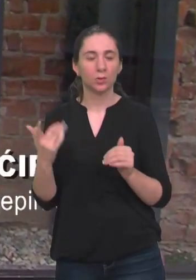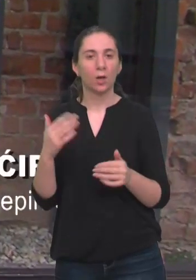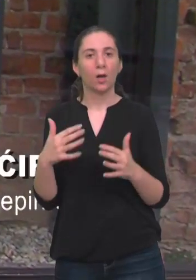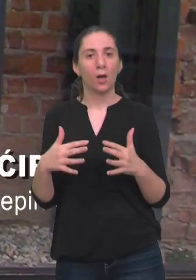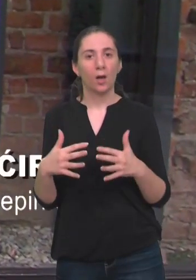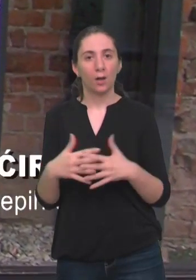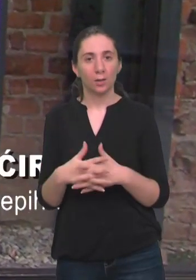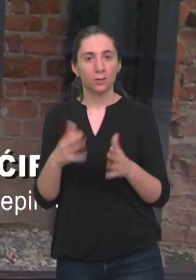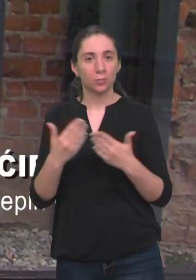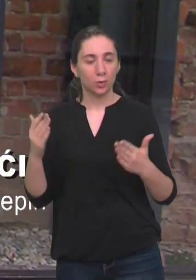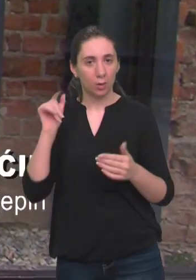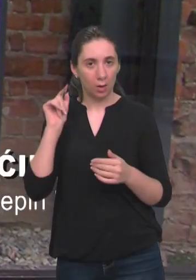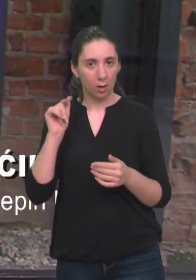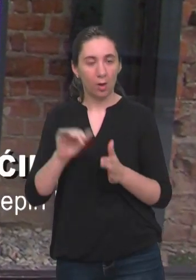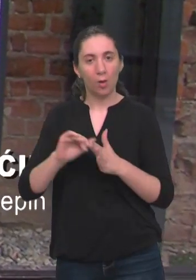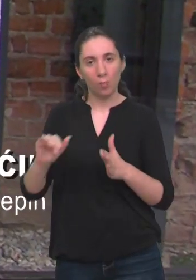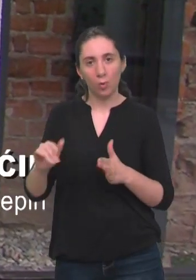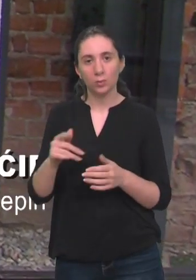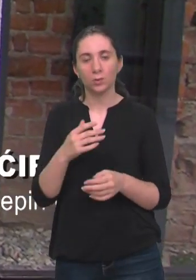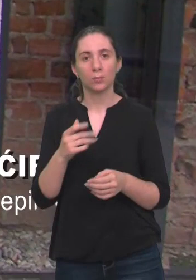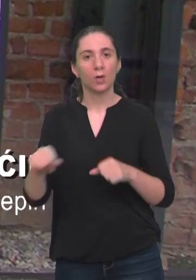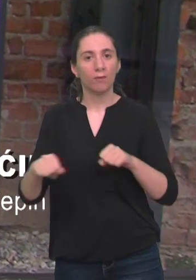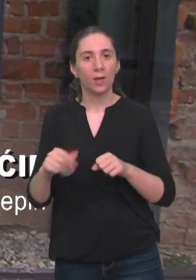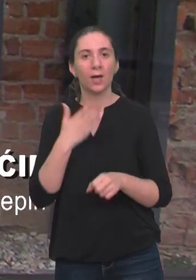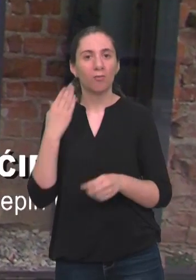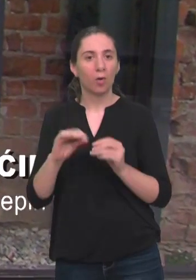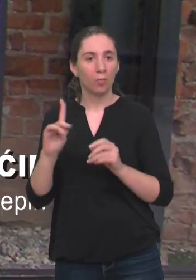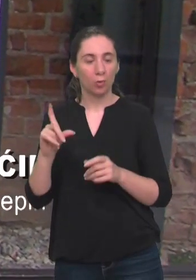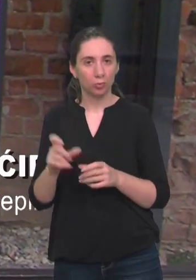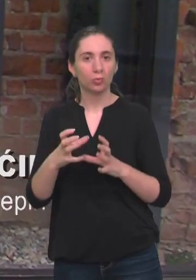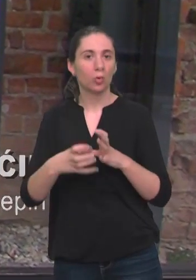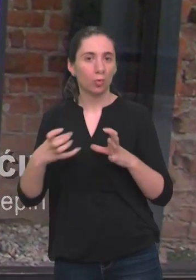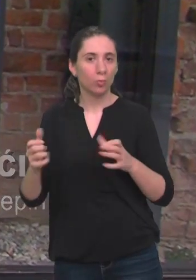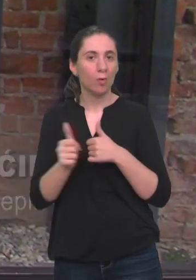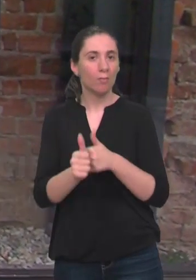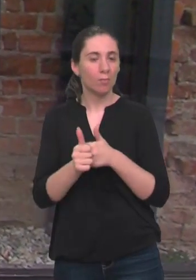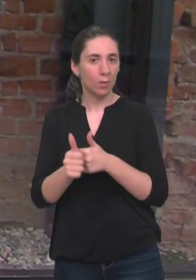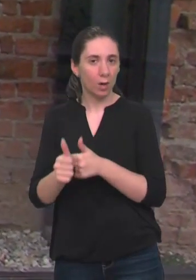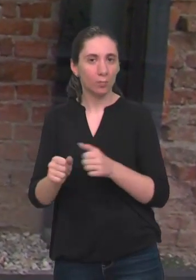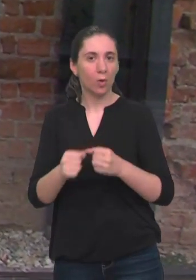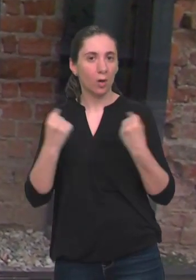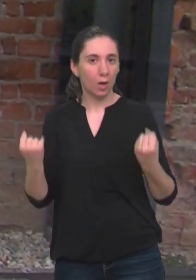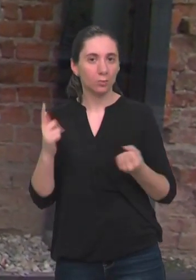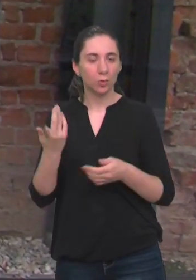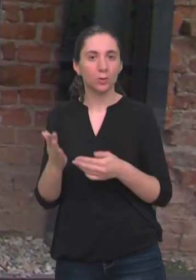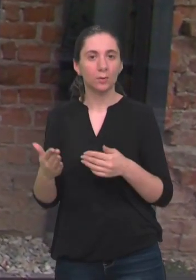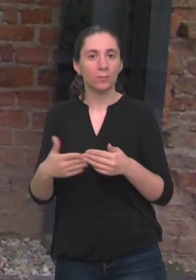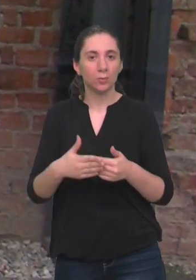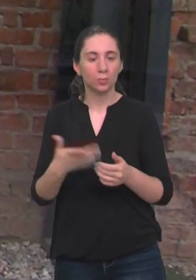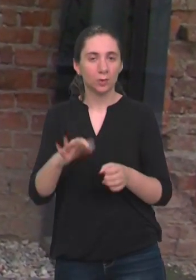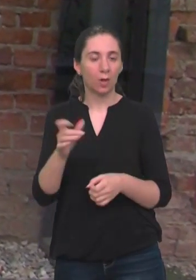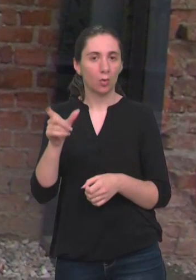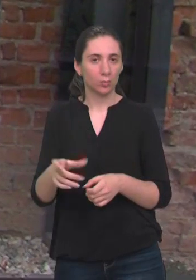muzejom Karlovac, posebno sa ravnateljicom Hrvojkom Božić, i kontinuirano pratimo razvoj i pristupačnost za osobe